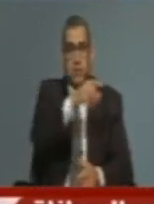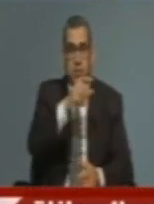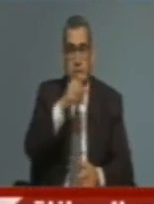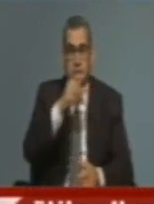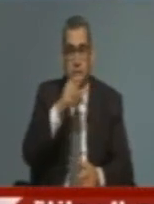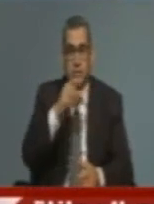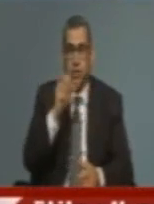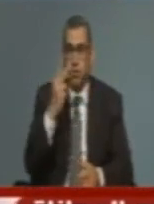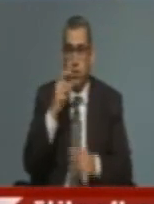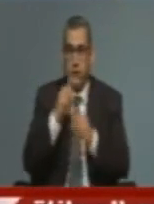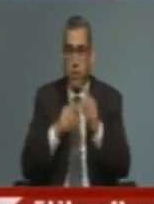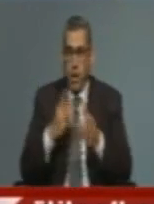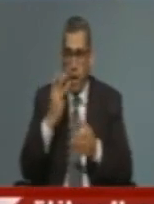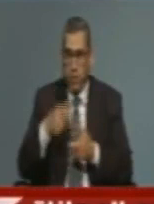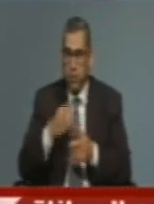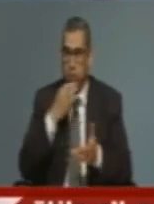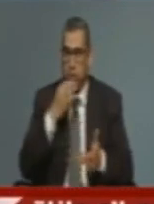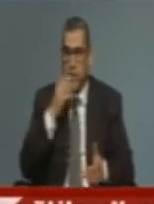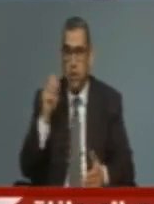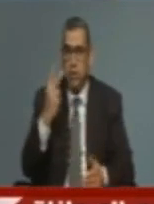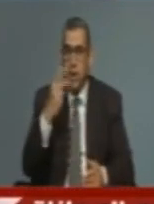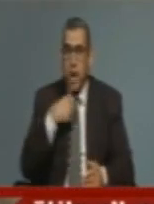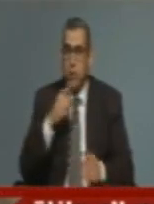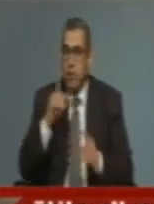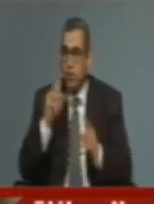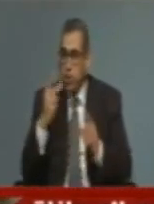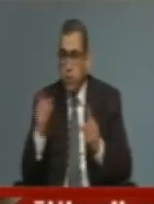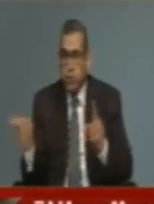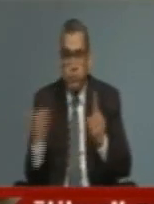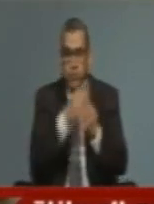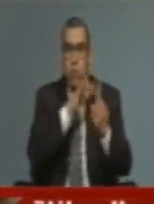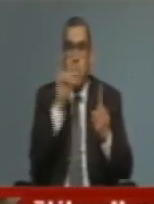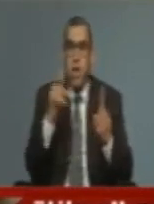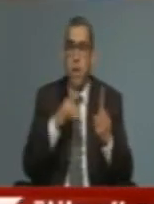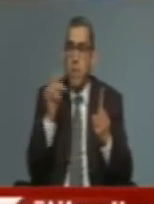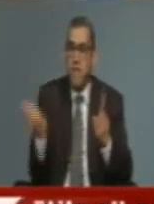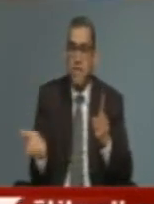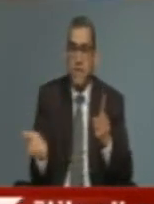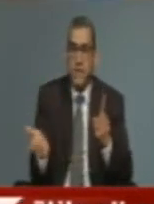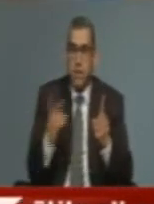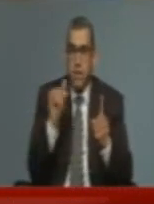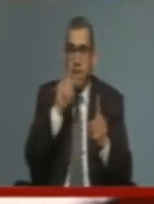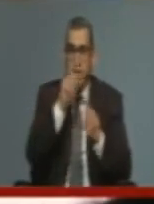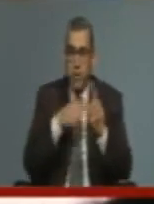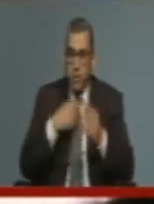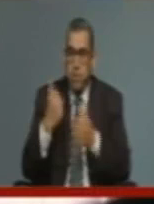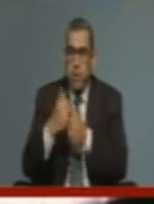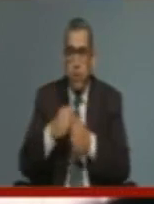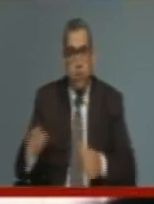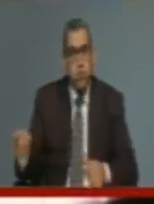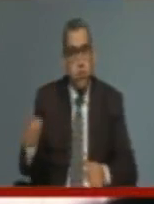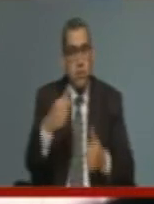12%. انت عايز توصل من 12 ل 100 ل 100%، واخد بالك؟ وحاجات اخرى